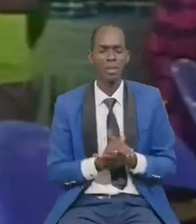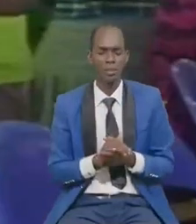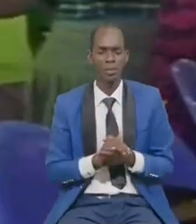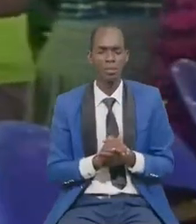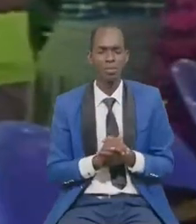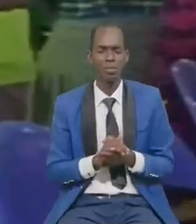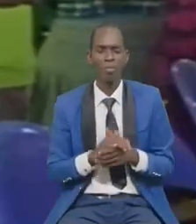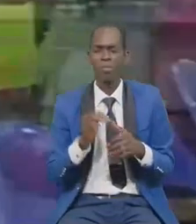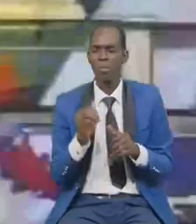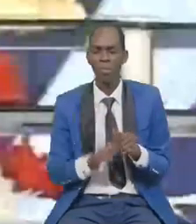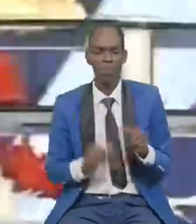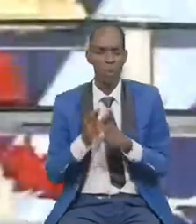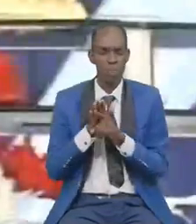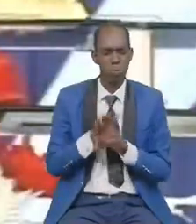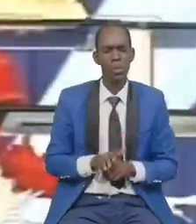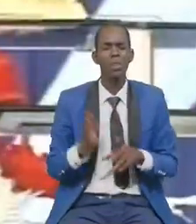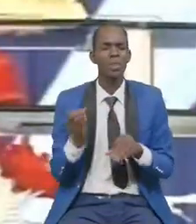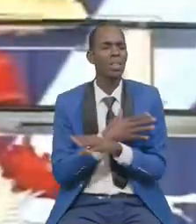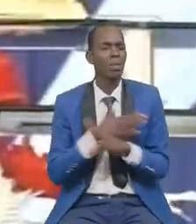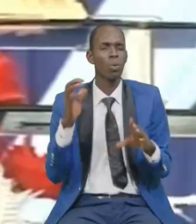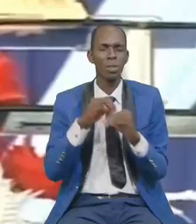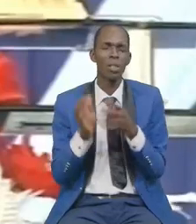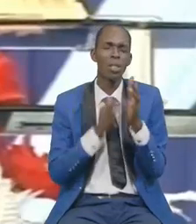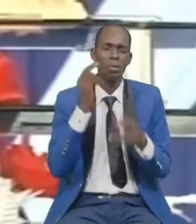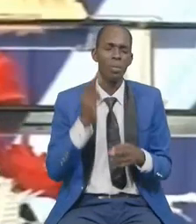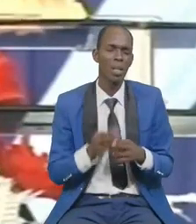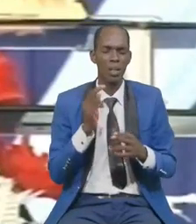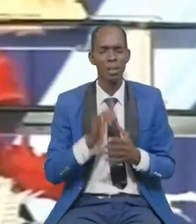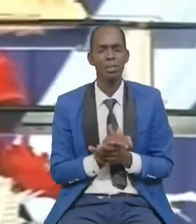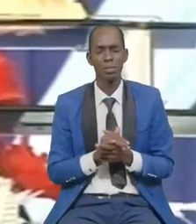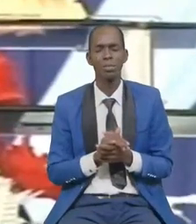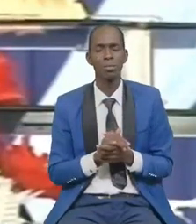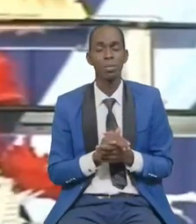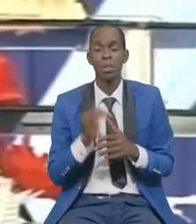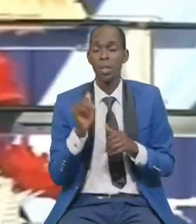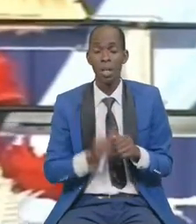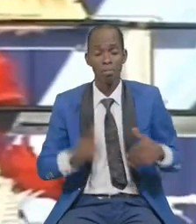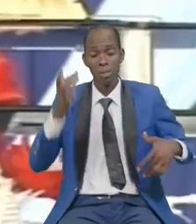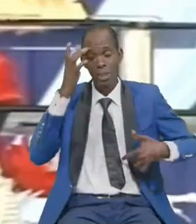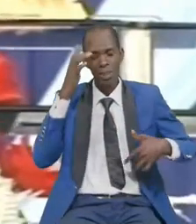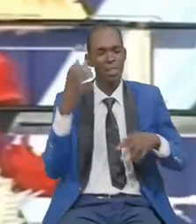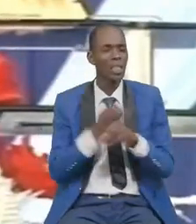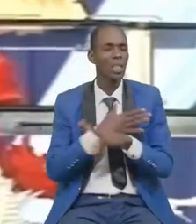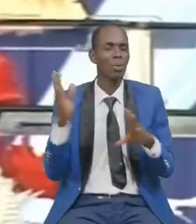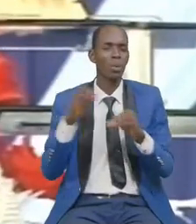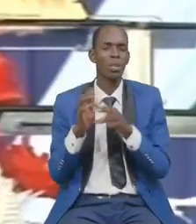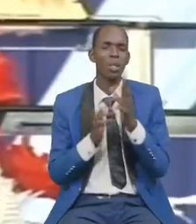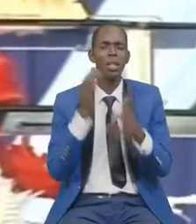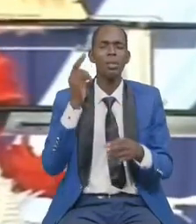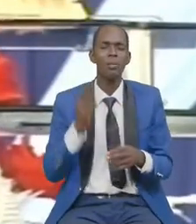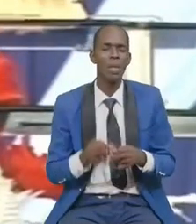Toute oppression, ôte-les de leur vie au nom de Jésus. Toute maladie, ôte cela au nom de